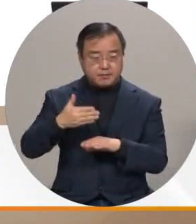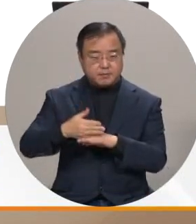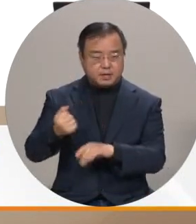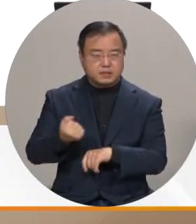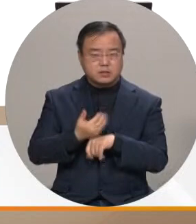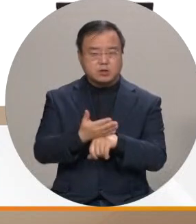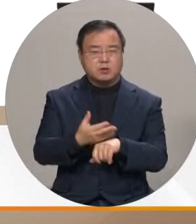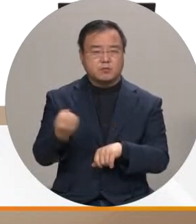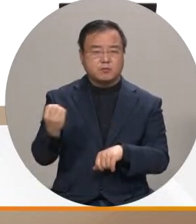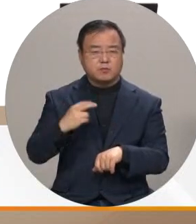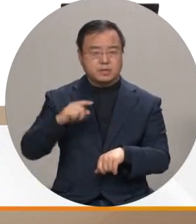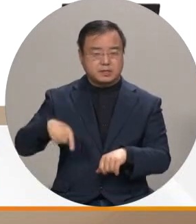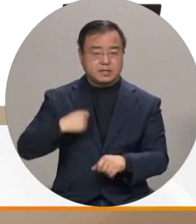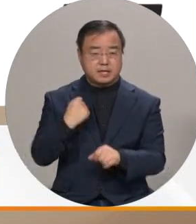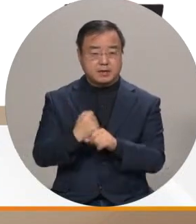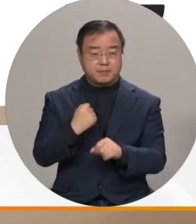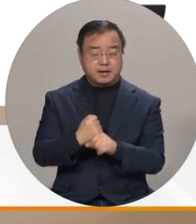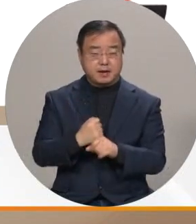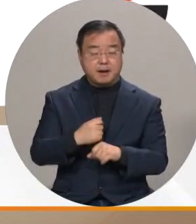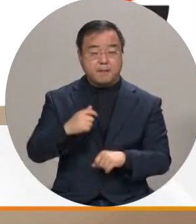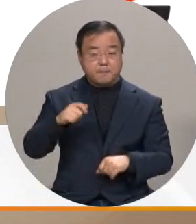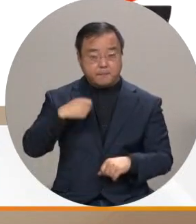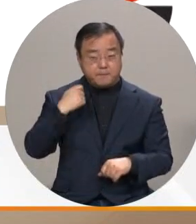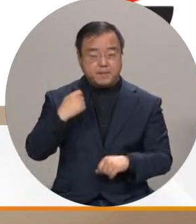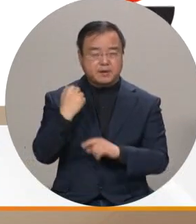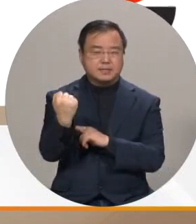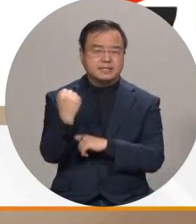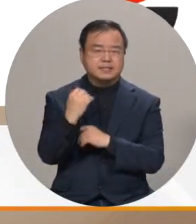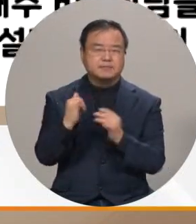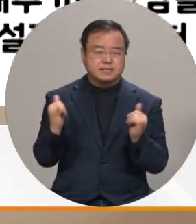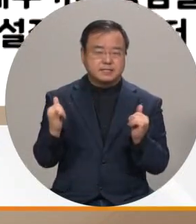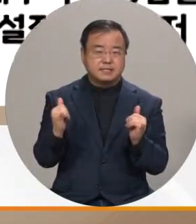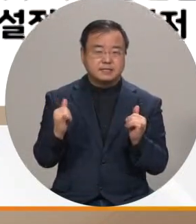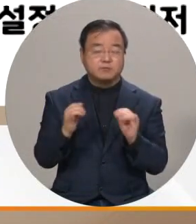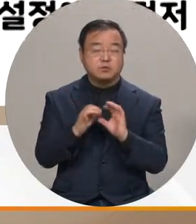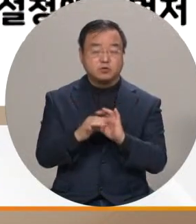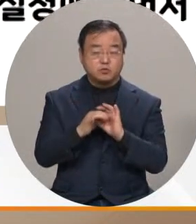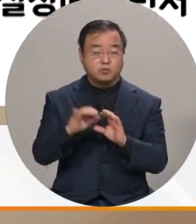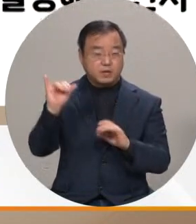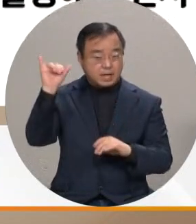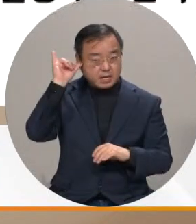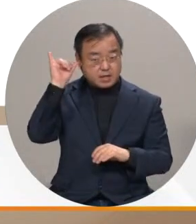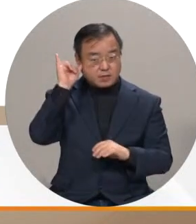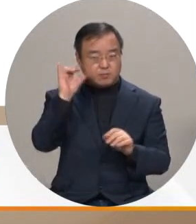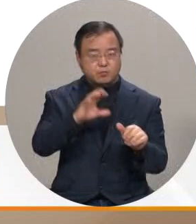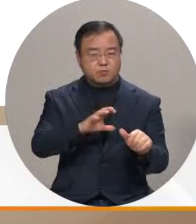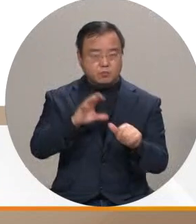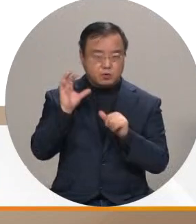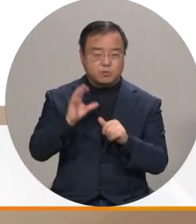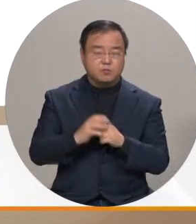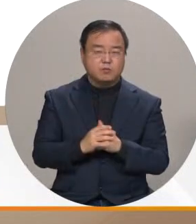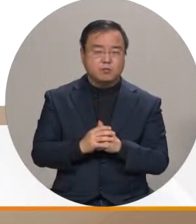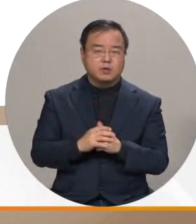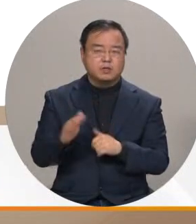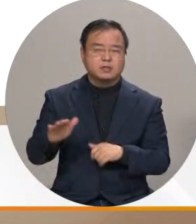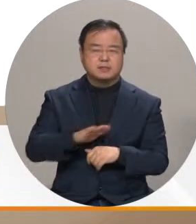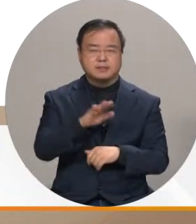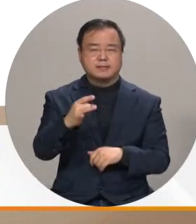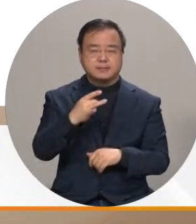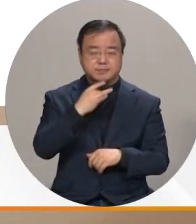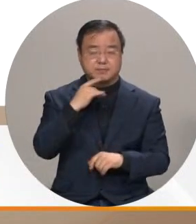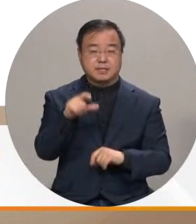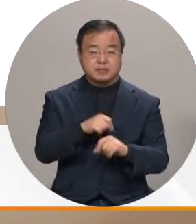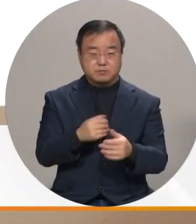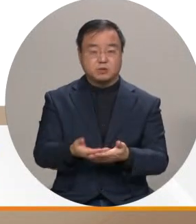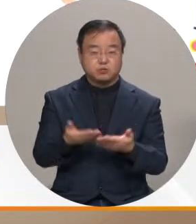자체적으로 만든 캐릭터인 밥 심미를 이용한 인공지능 기능을 이용해서 저희들만의 특별함을 주기